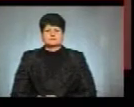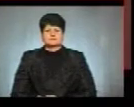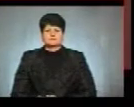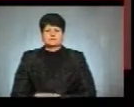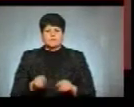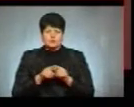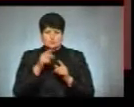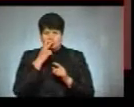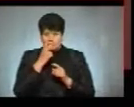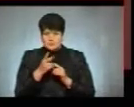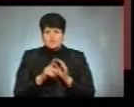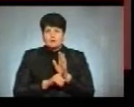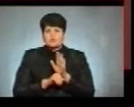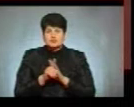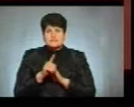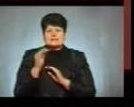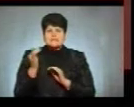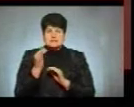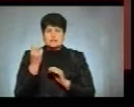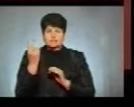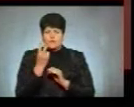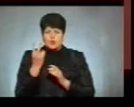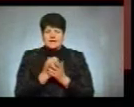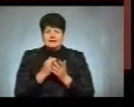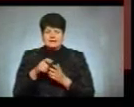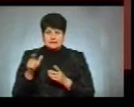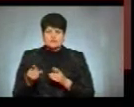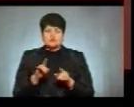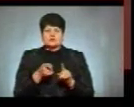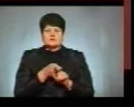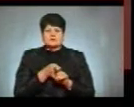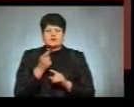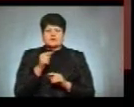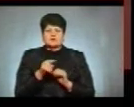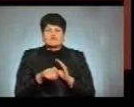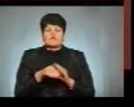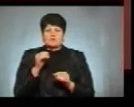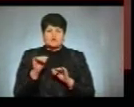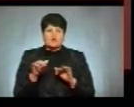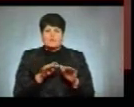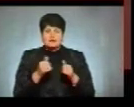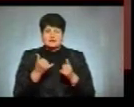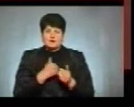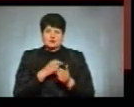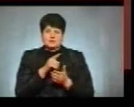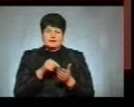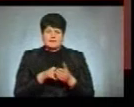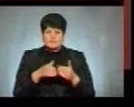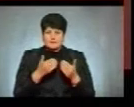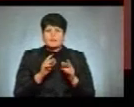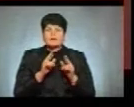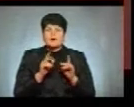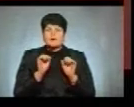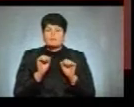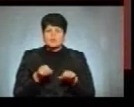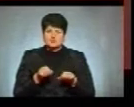Отож, ми побачили, як починалася історія обох кандидатів, зокрема, що стосувалося їхньої виборчої кампанії. Наразі хочу поставити таке питання, як